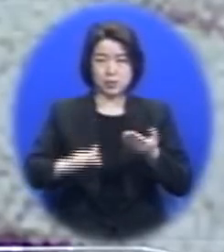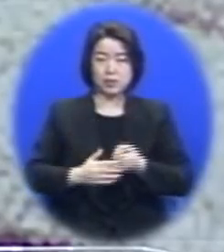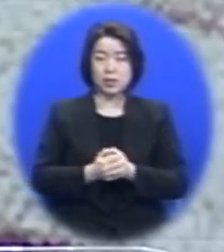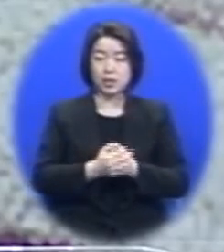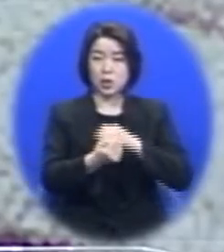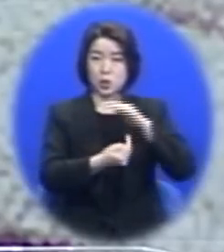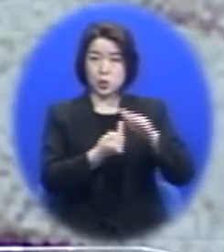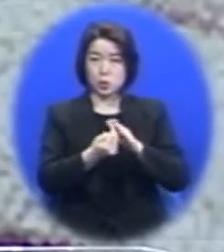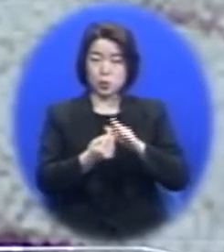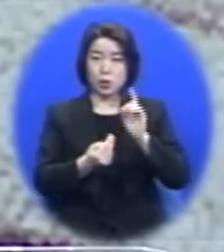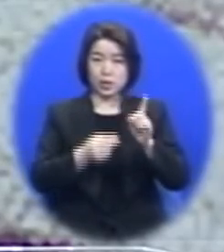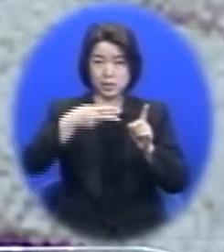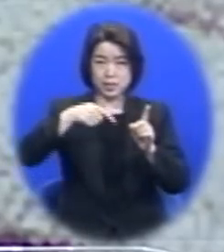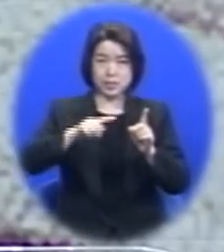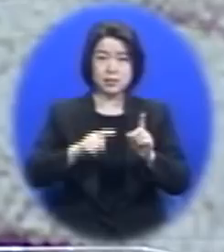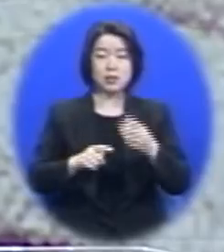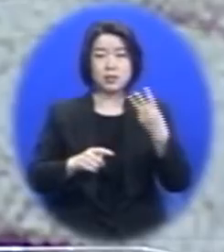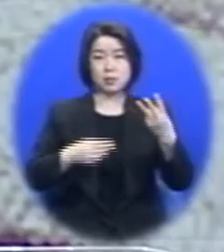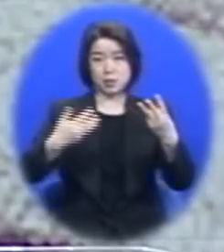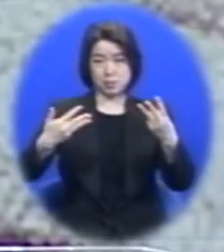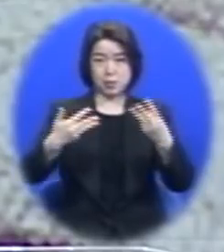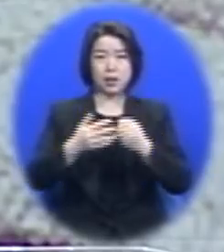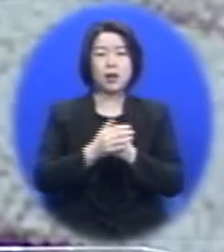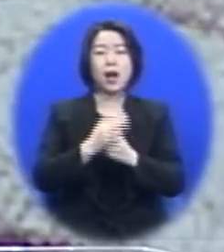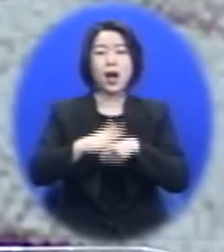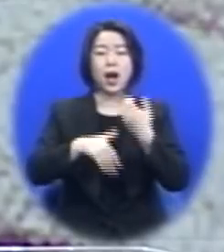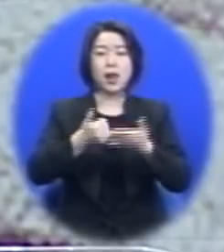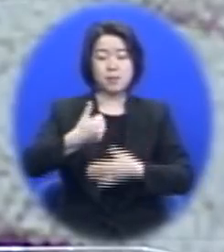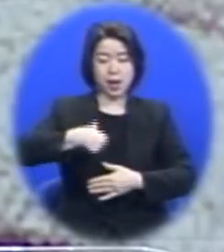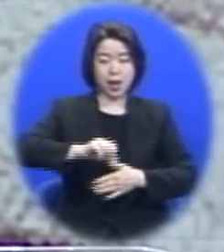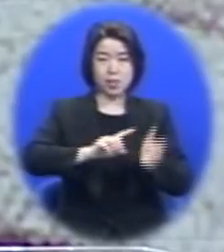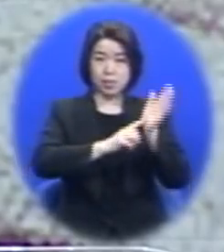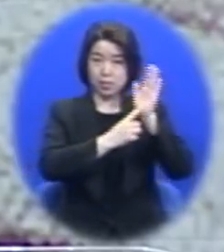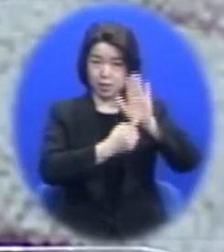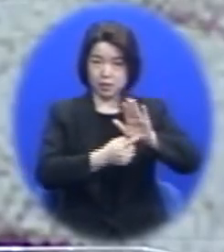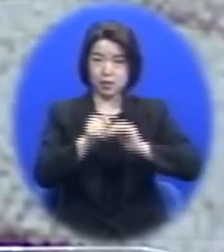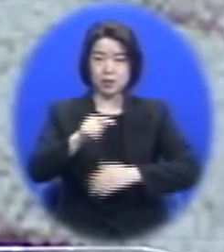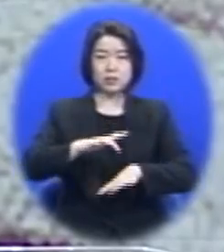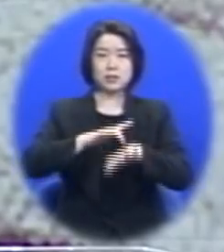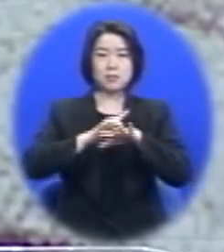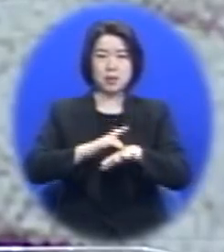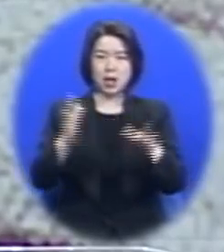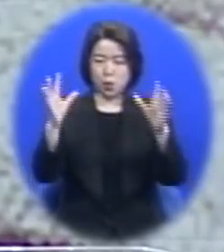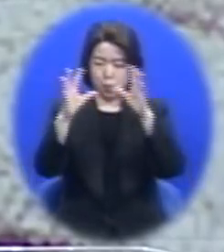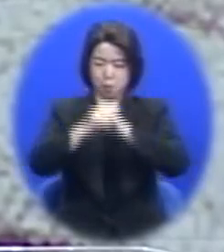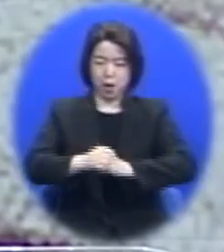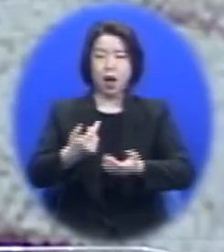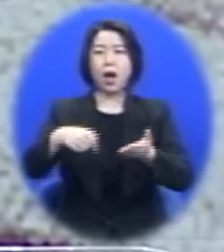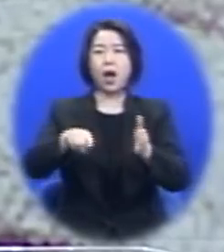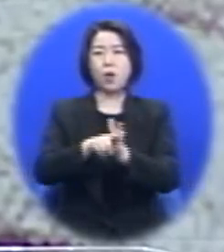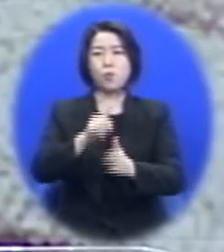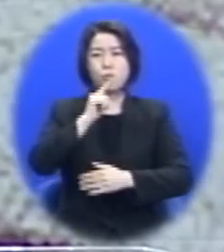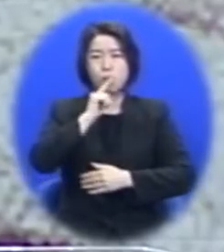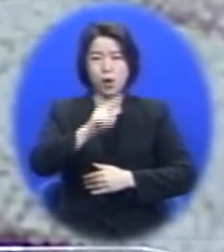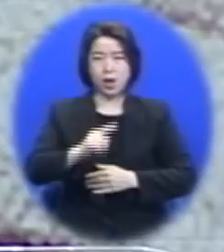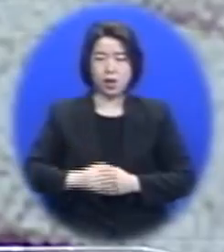요한일서 3장 8절에 하나님의 아들이 나타나신 것은 마귀의 일을 멸하려 하심이라